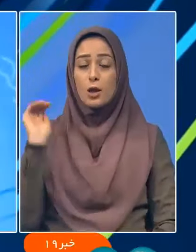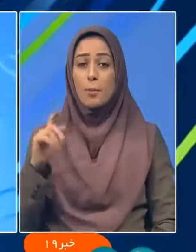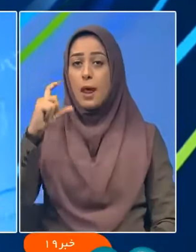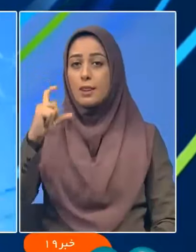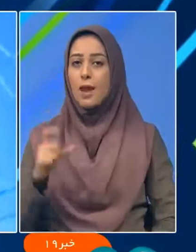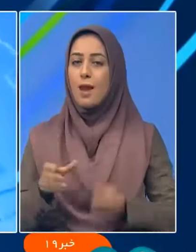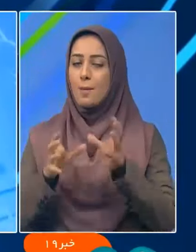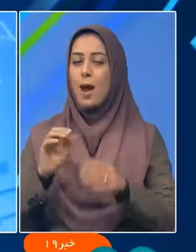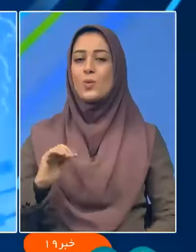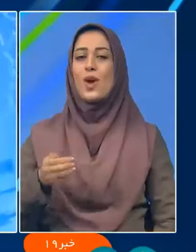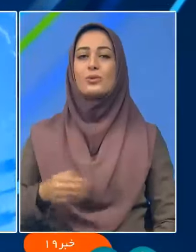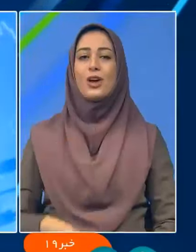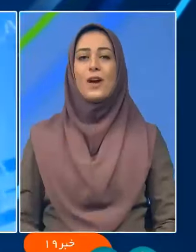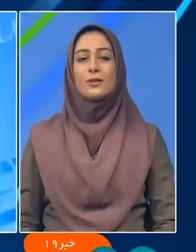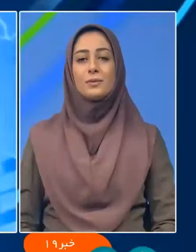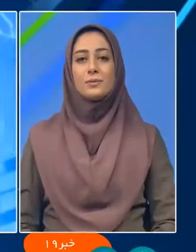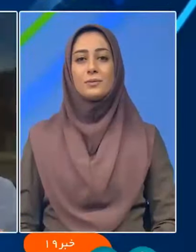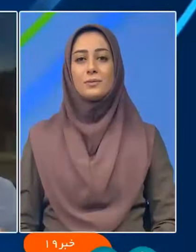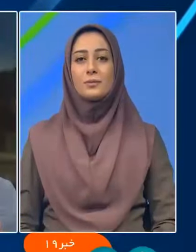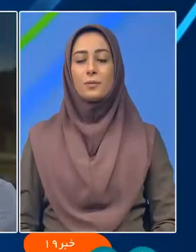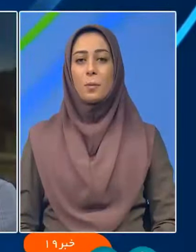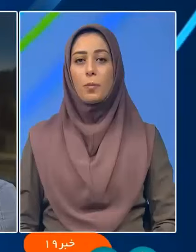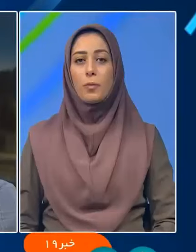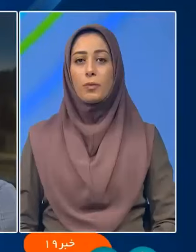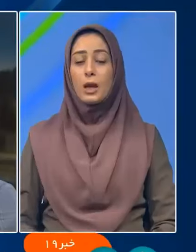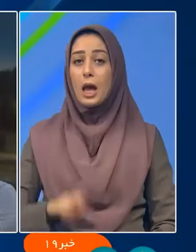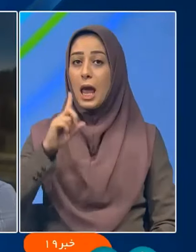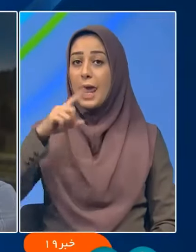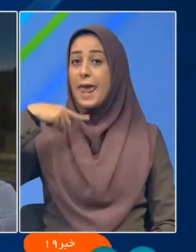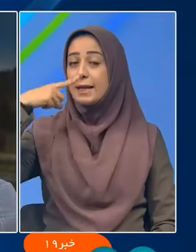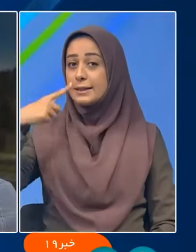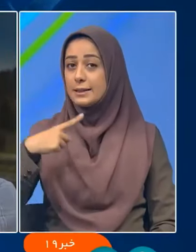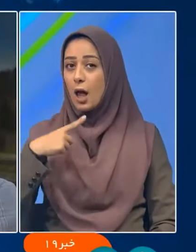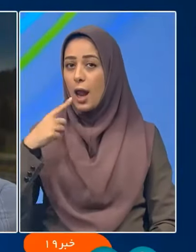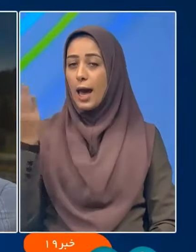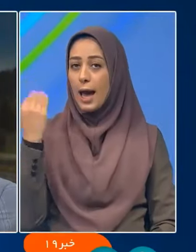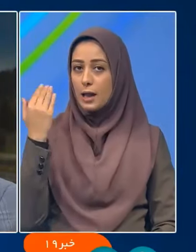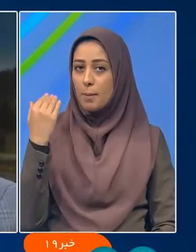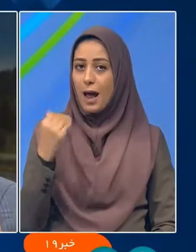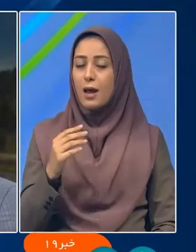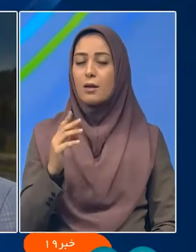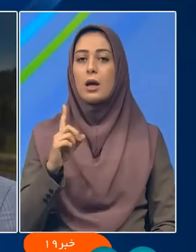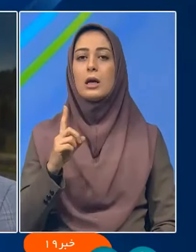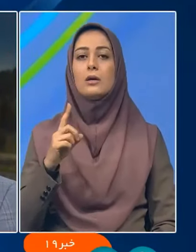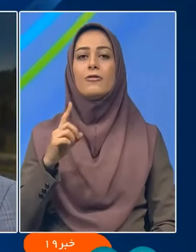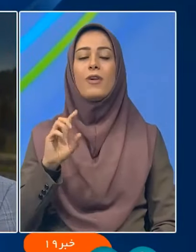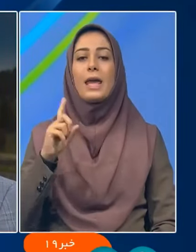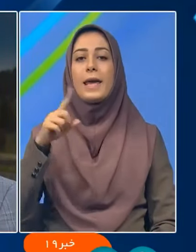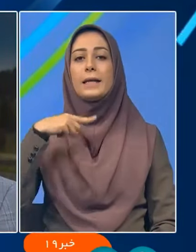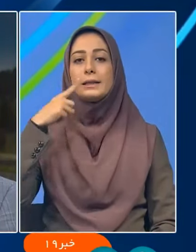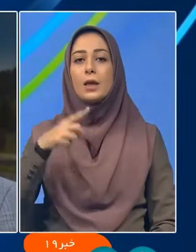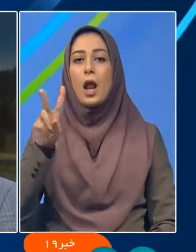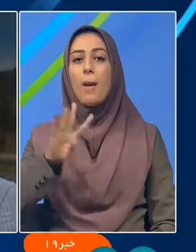ماه برگزار می شود. به ازای هر سال خدمت تمام وقت. تمام وقت رو ما تعریف میکنیم